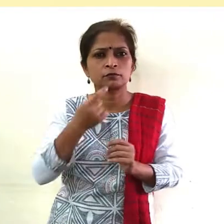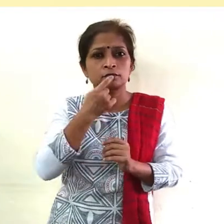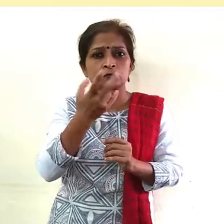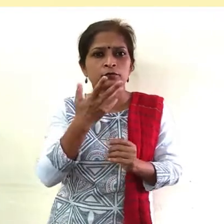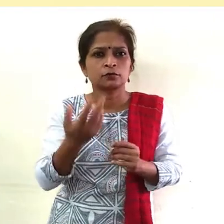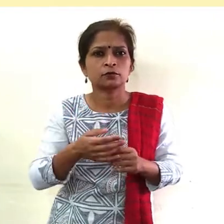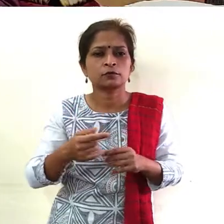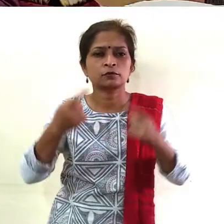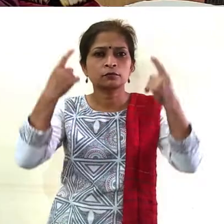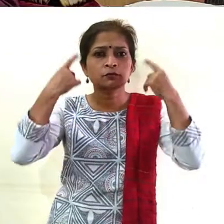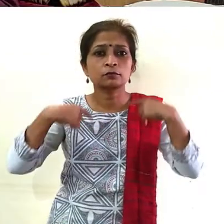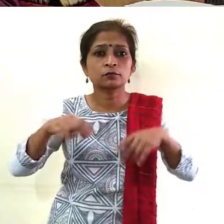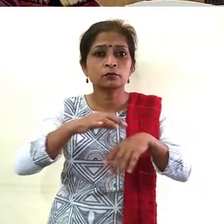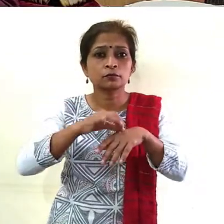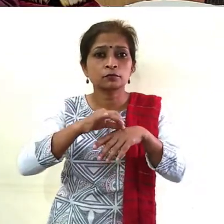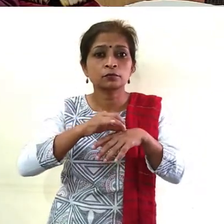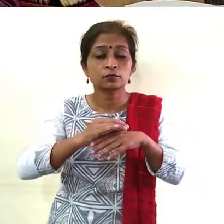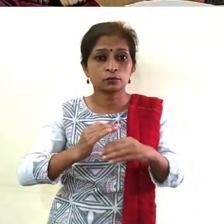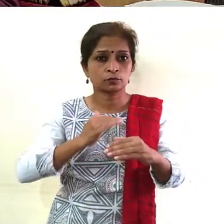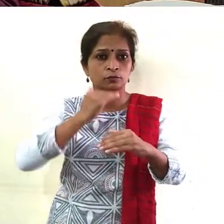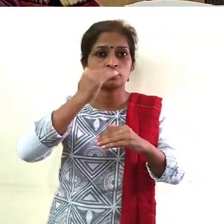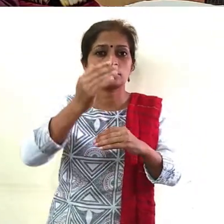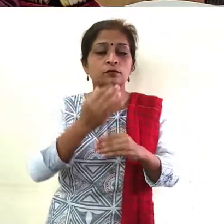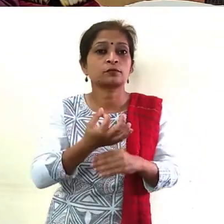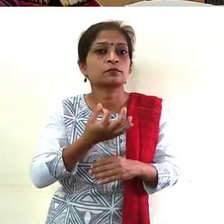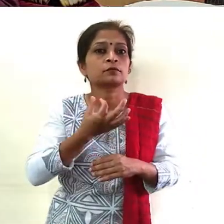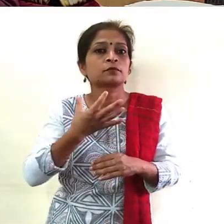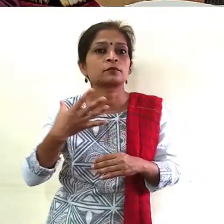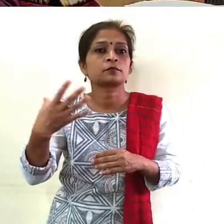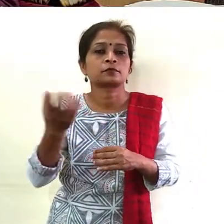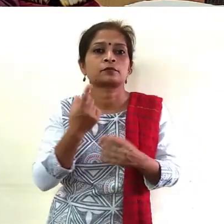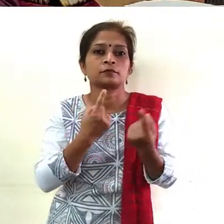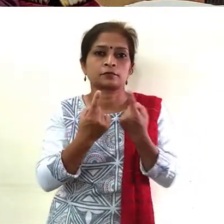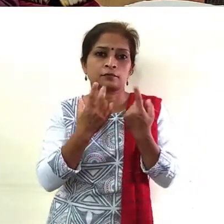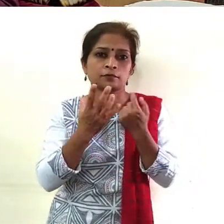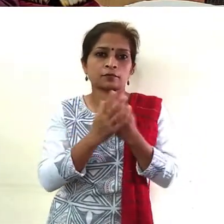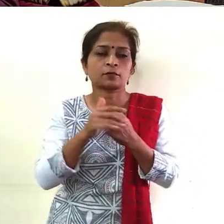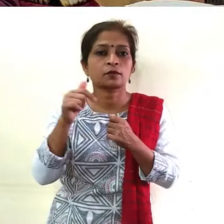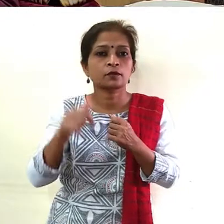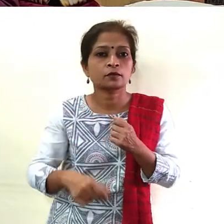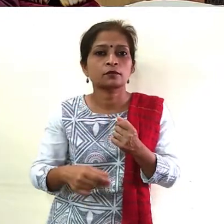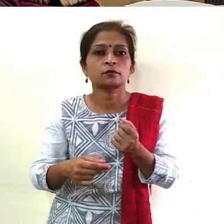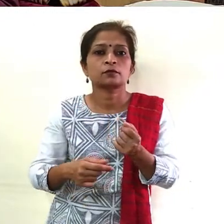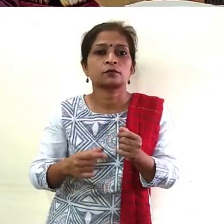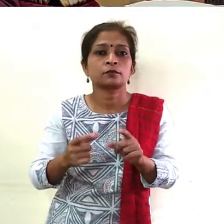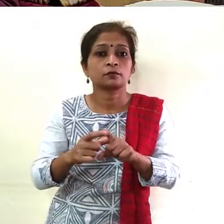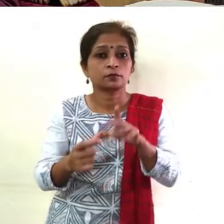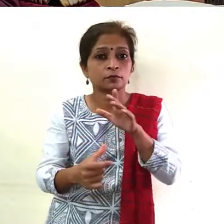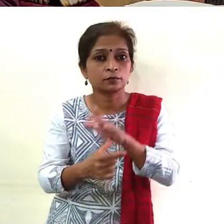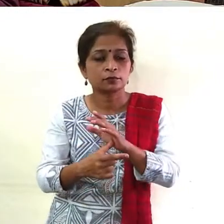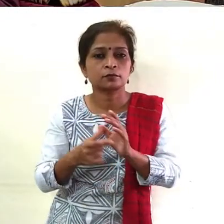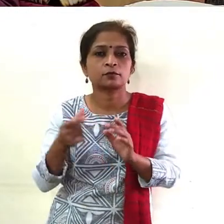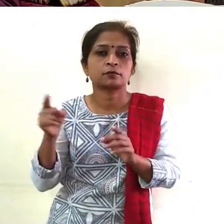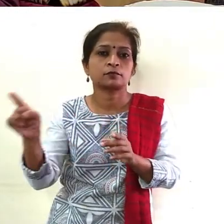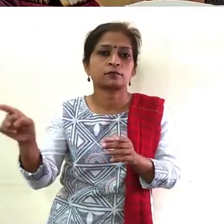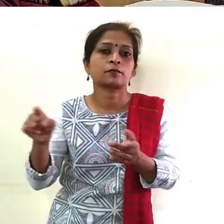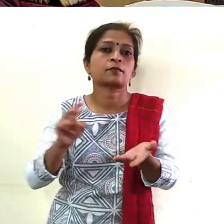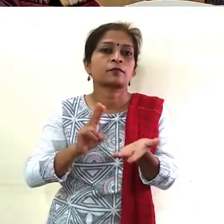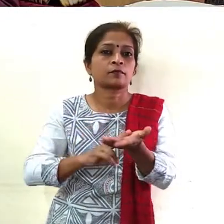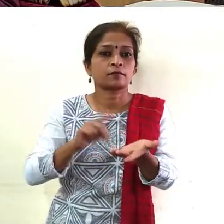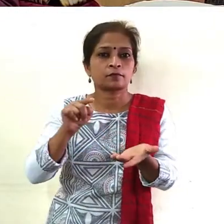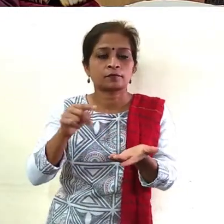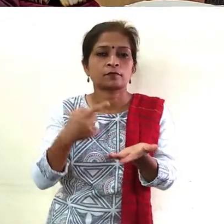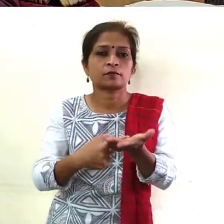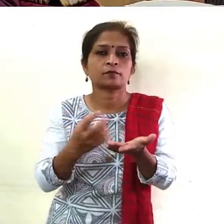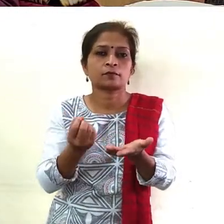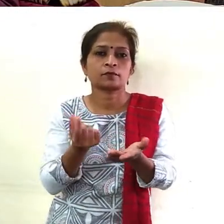हैं कि अंगों से ऊपर उठकर भी दिव्यता की बात की गई है? तो बताएंगे हमें निपवेट के निदेशक प्रोफेसर नचिकेता राव